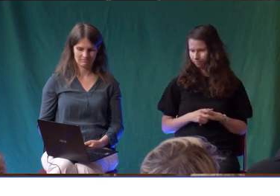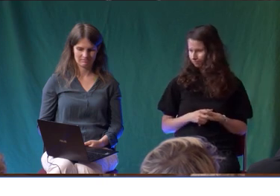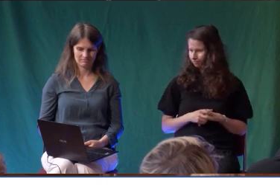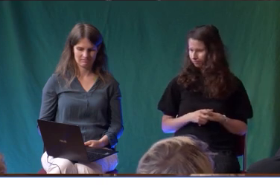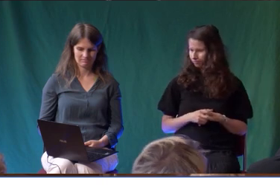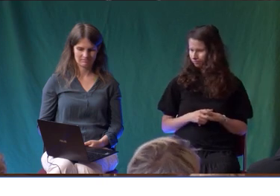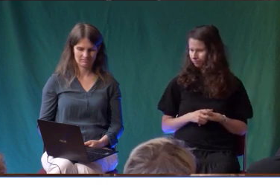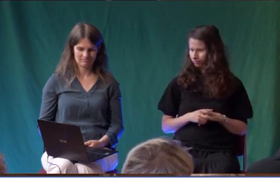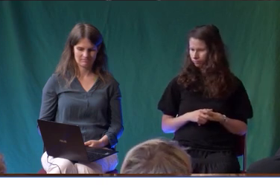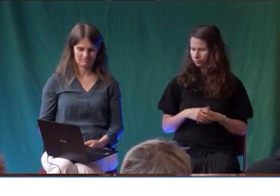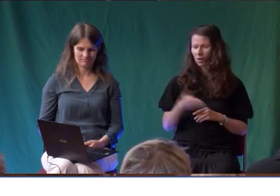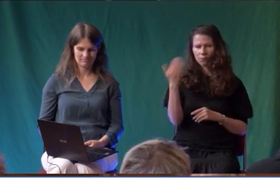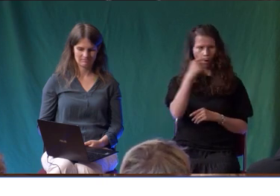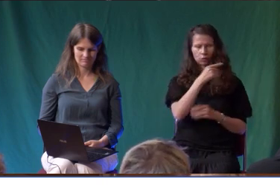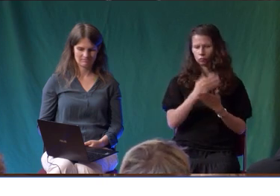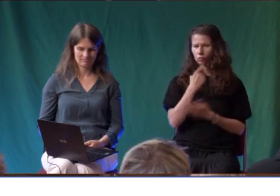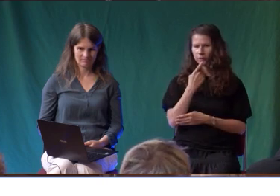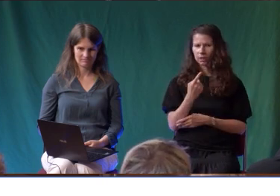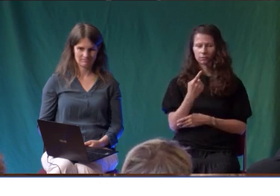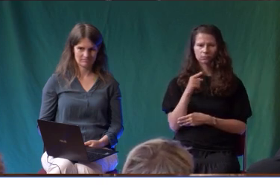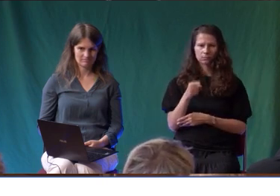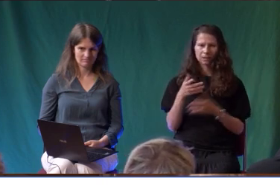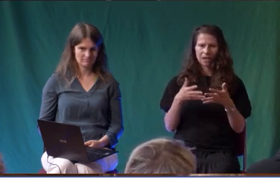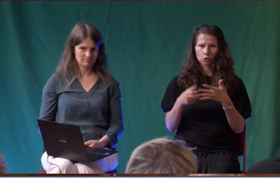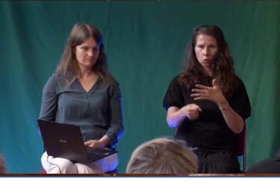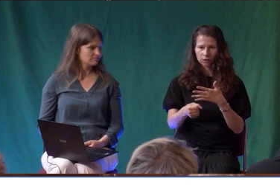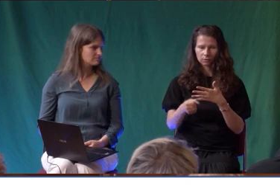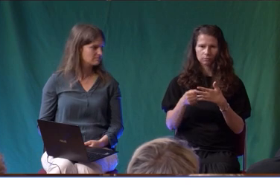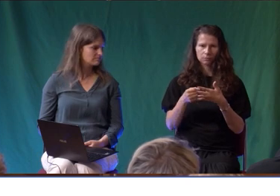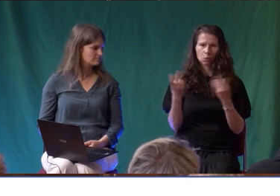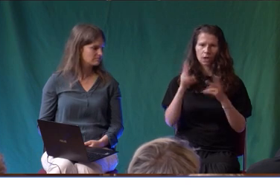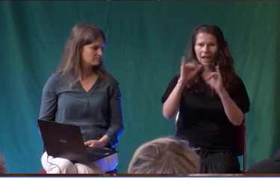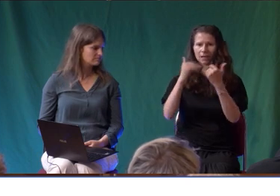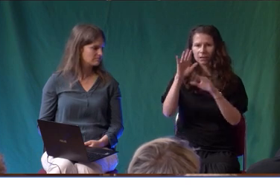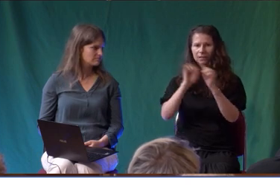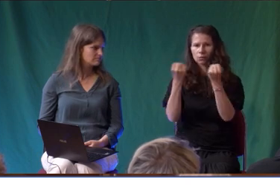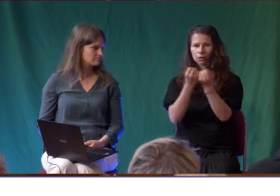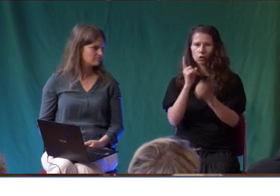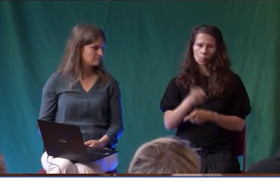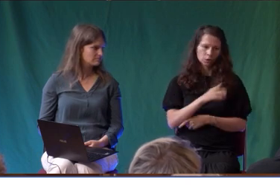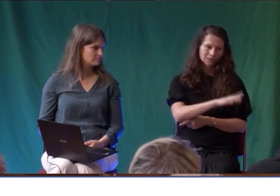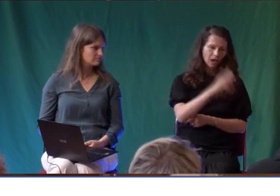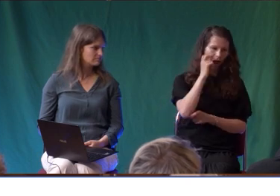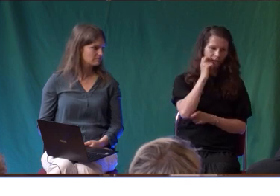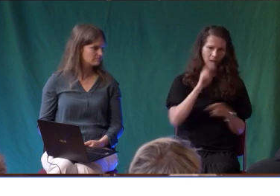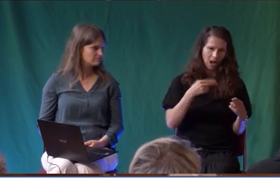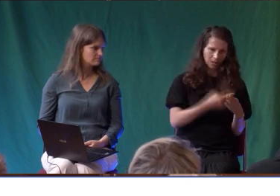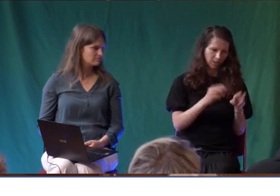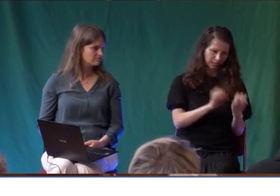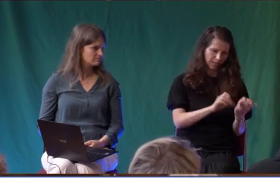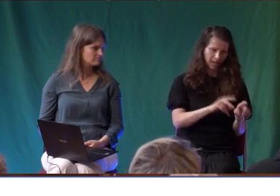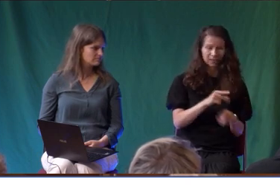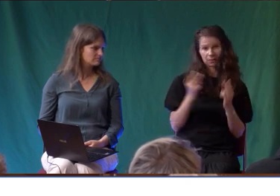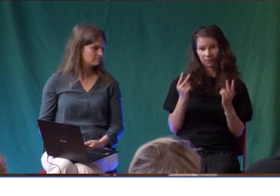das haben wir vorhin auch schon gehört die altersgerechte Erklärung der Diagnose oder der Situation der Eltern ist unheimlich wichtig das ist wie